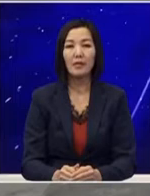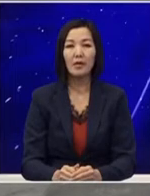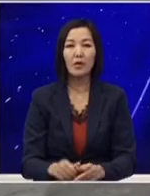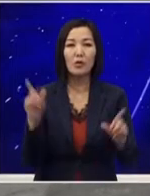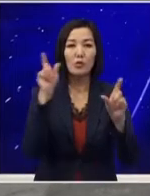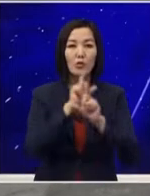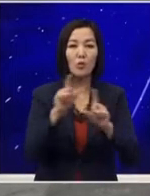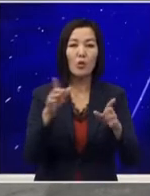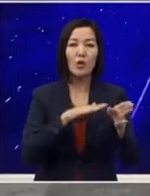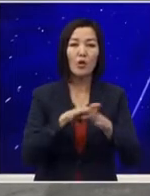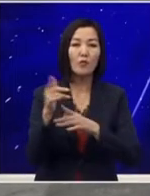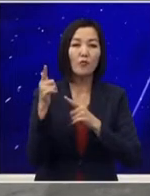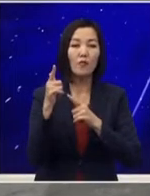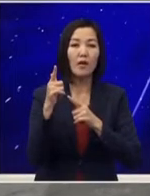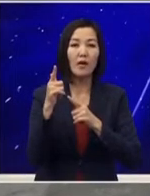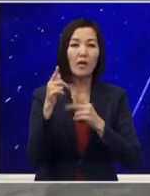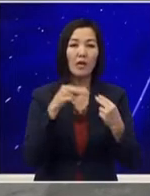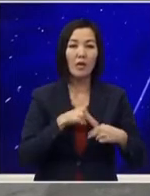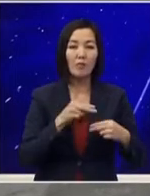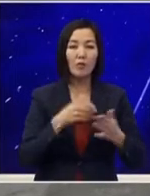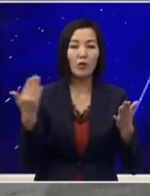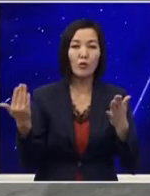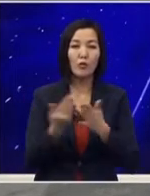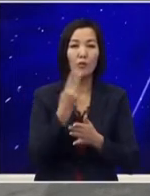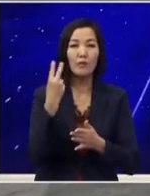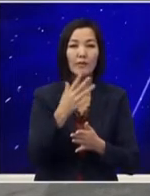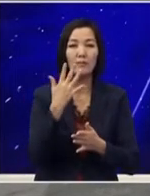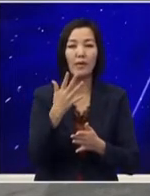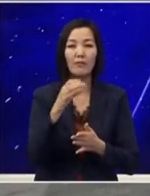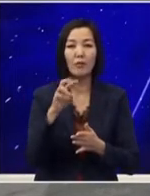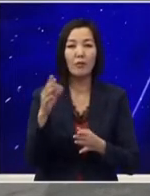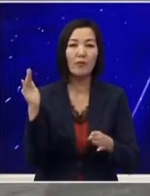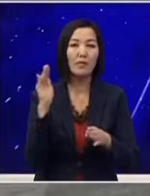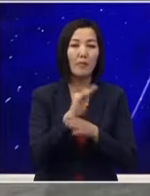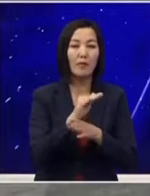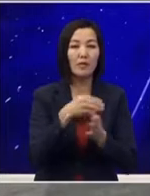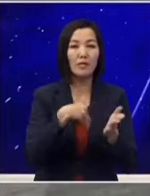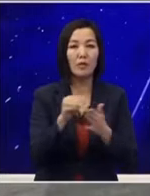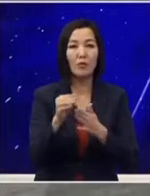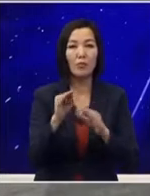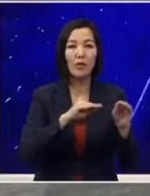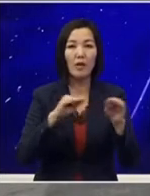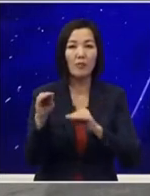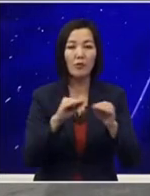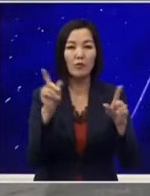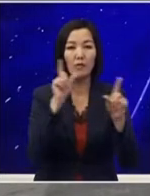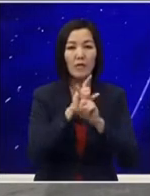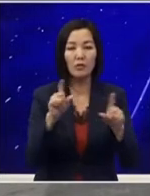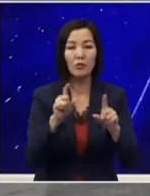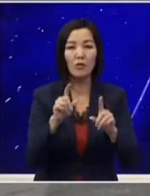Школа готова к работе. Приняли новое здание. На 25 миллионов тенге дополнительно закуплено оборудование для школы.